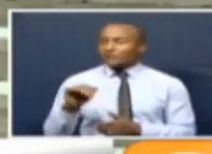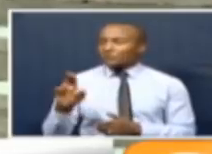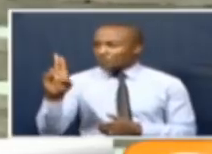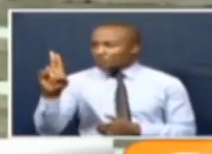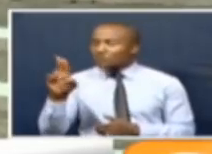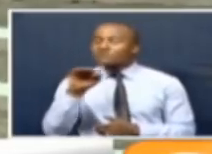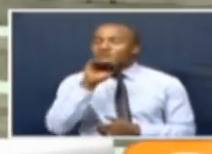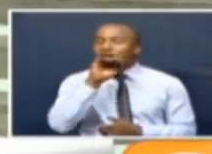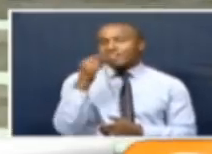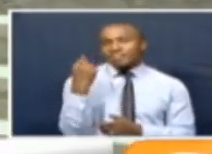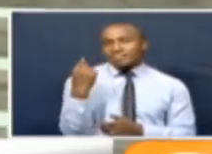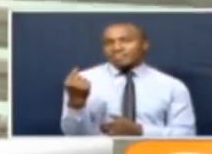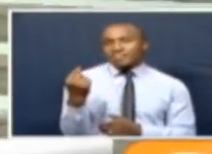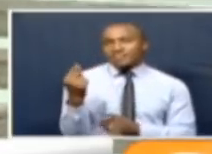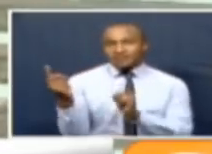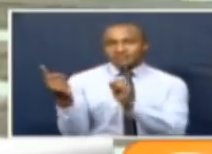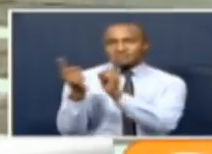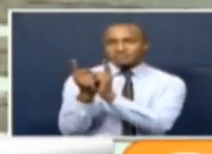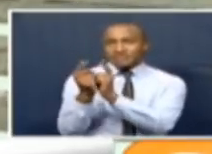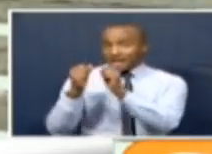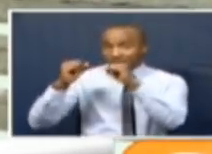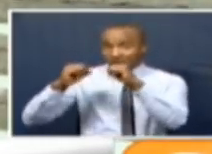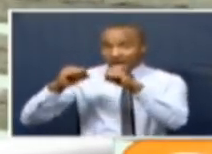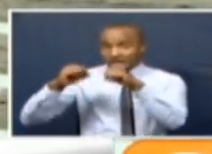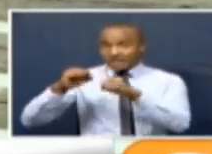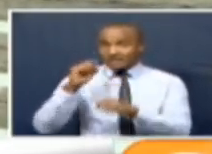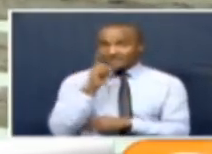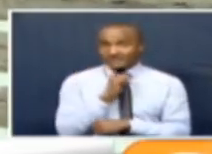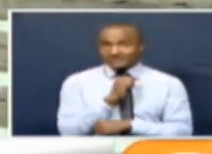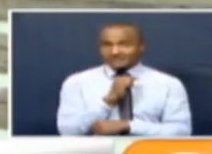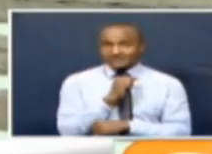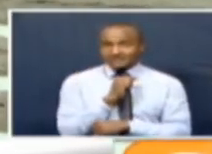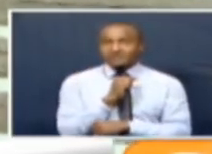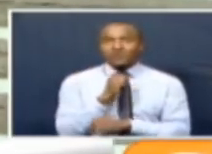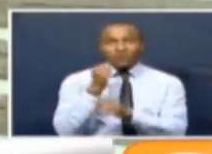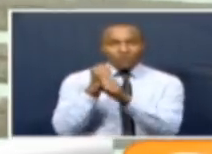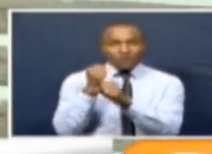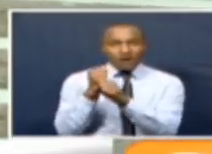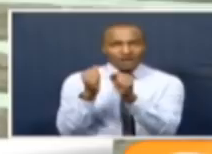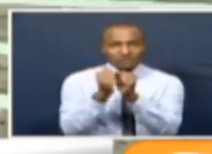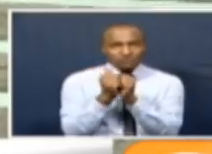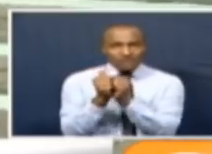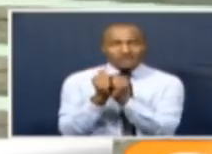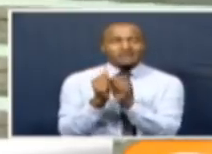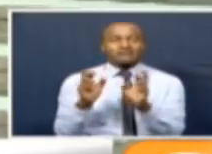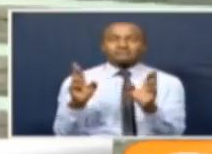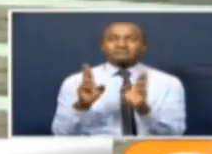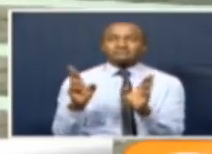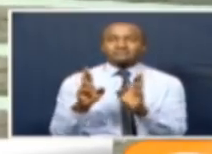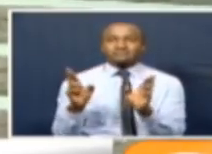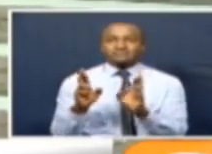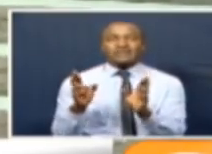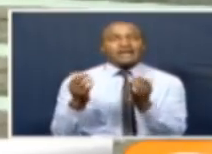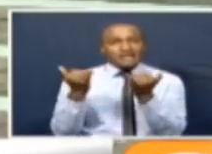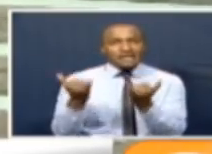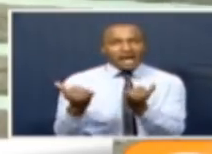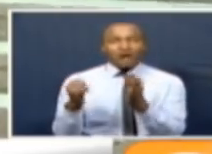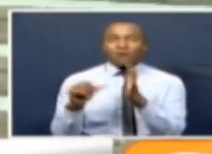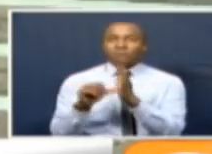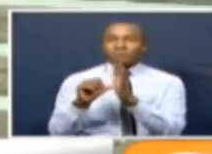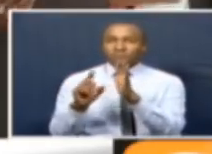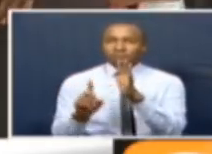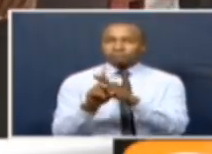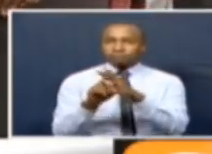Uhuru Kenyatta na kinara wa NASA Raila Odinga kukubaliana kufanya kazi kwa pamoja, hatua hiyo inaendelea kuzua kiwewe miongoni